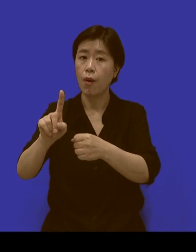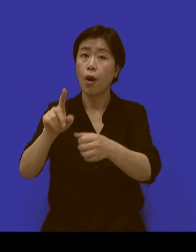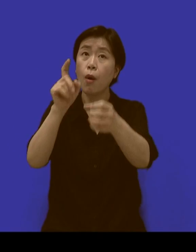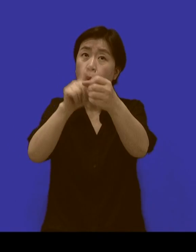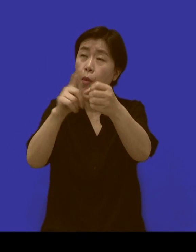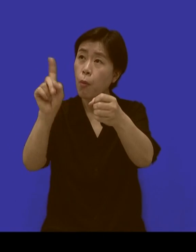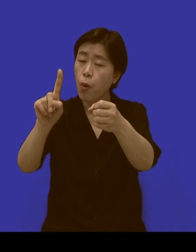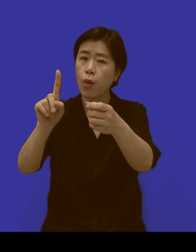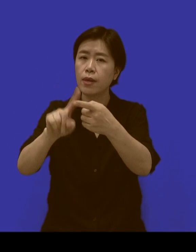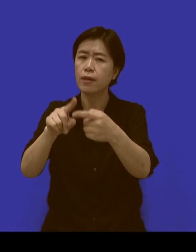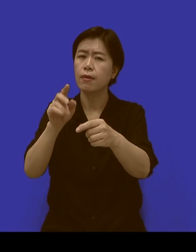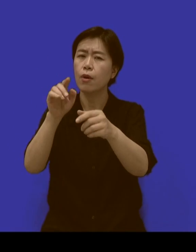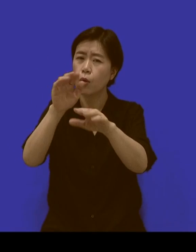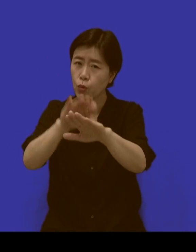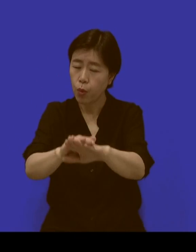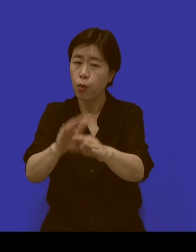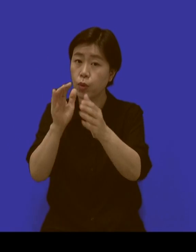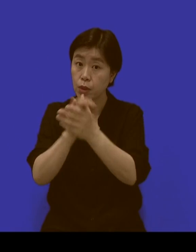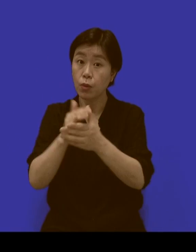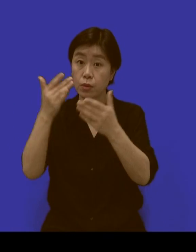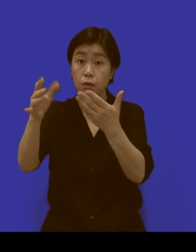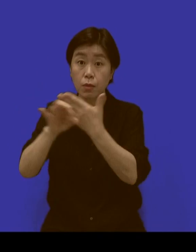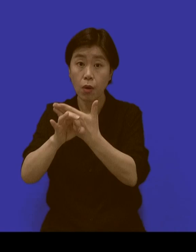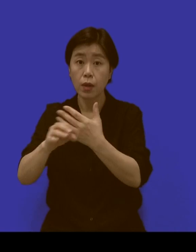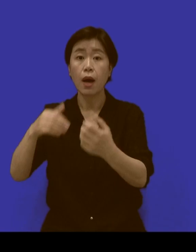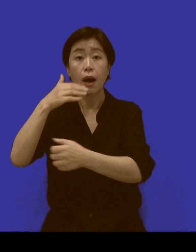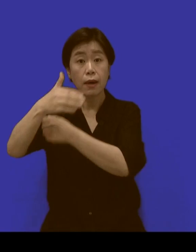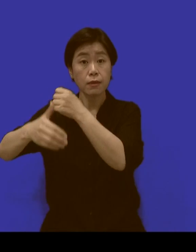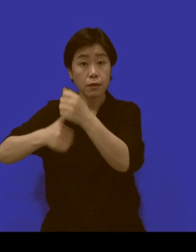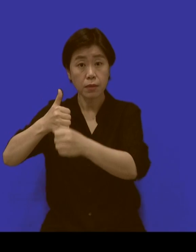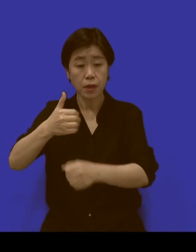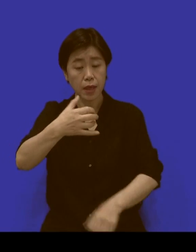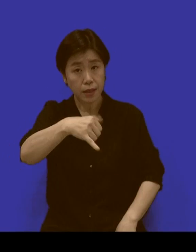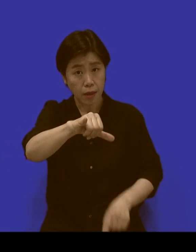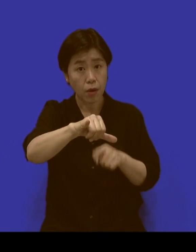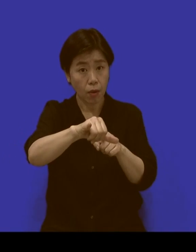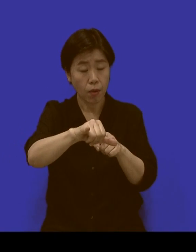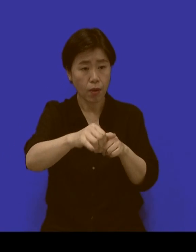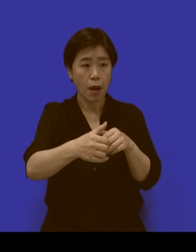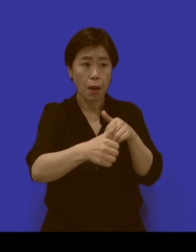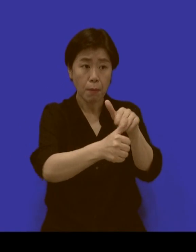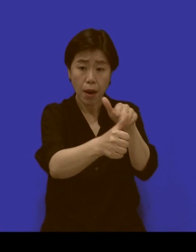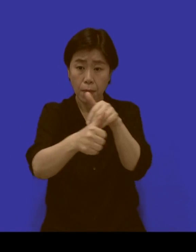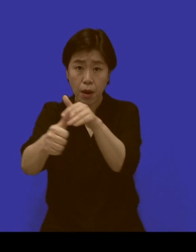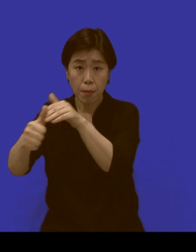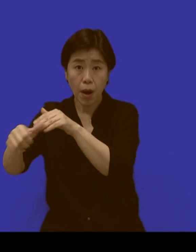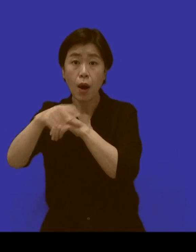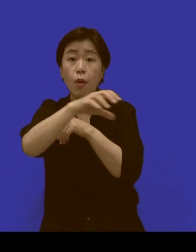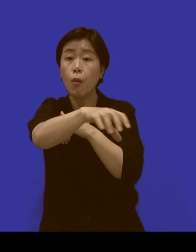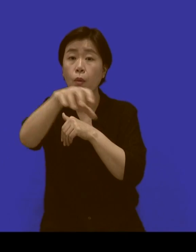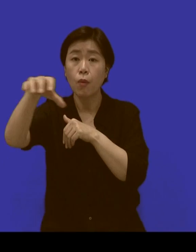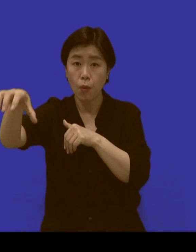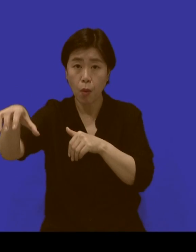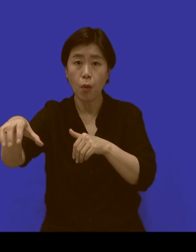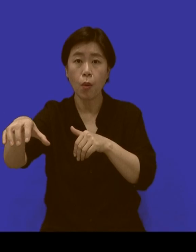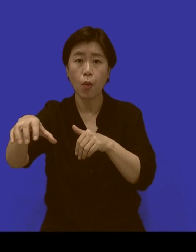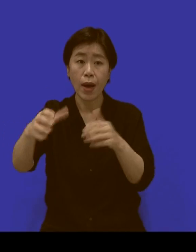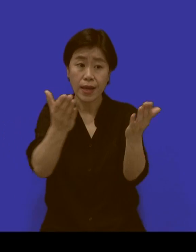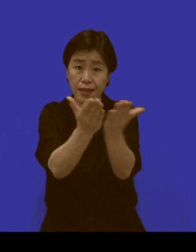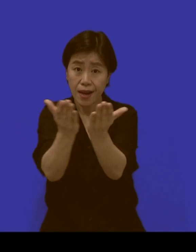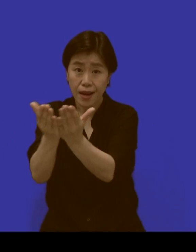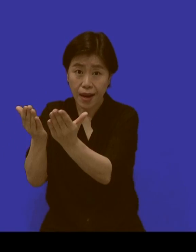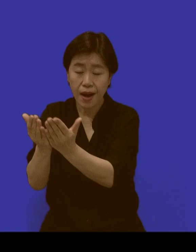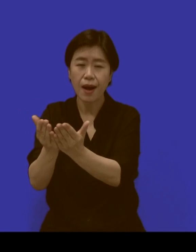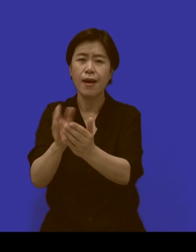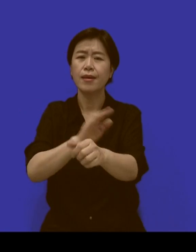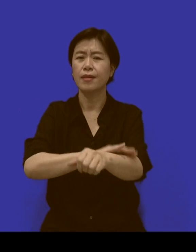음악을 할 사람은 음악에 대한 재능을 주실 것이고 하나님이 그 과정을 만드실 거라는 생각이 들더라고요. 맞습니다. 그래서 교수님께 그렇게